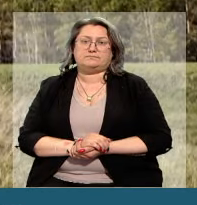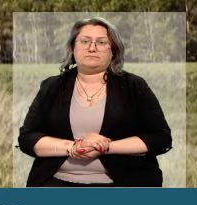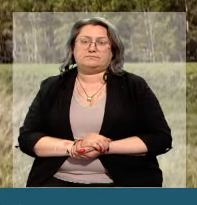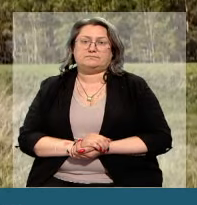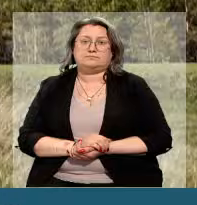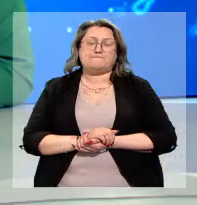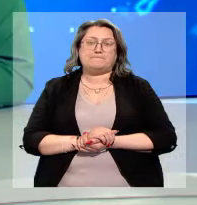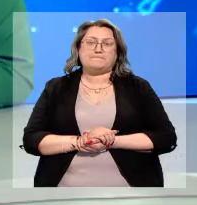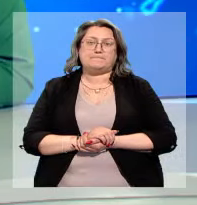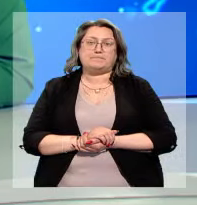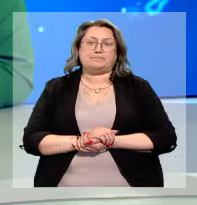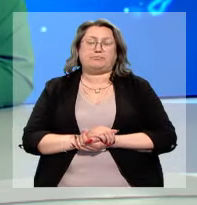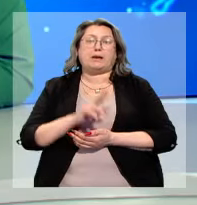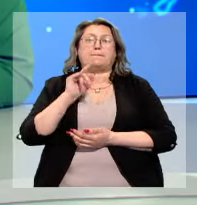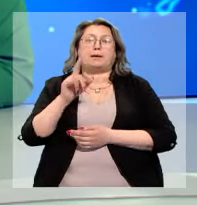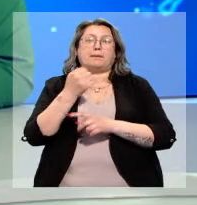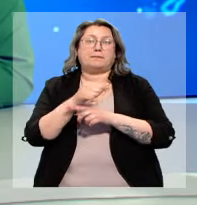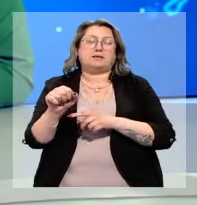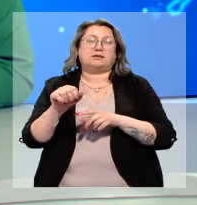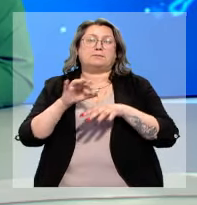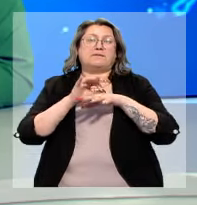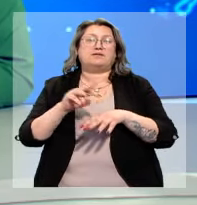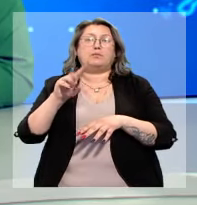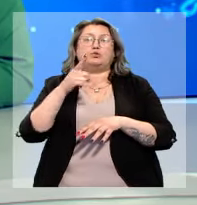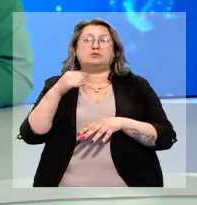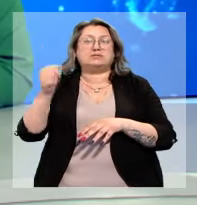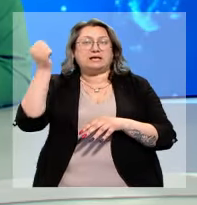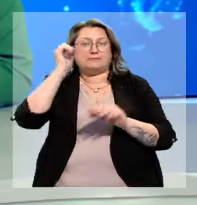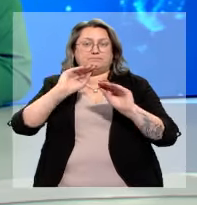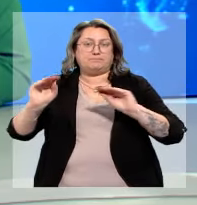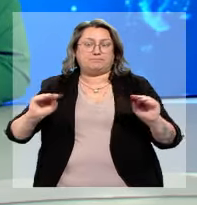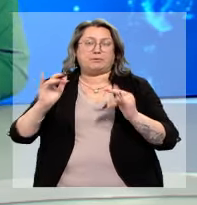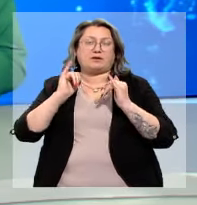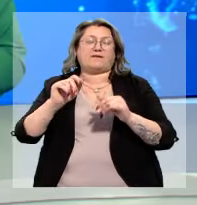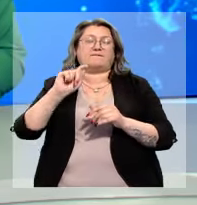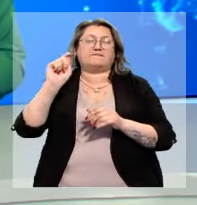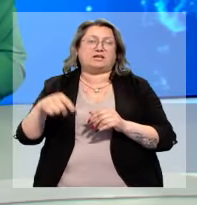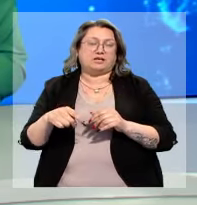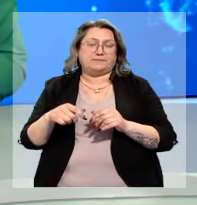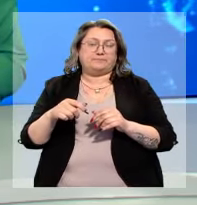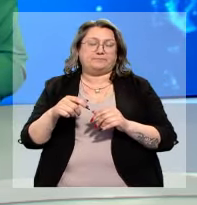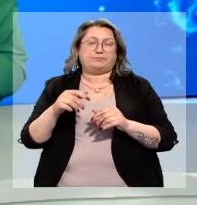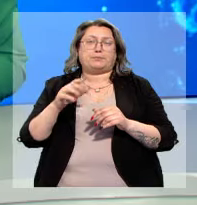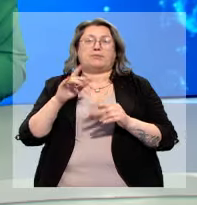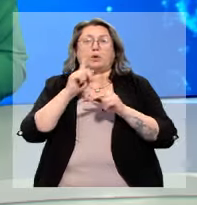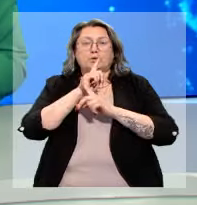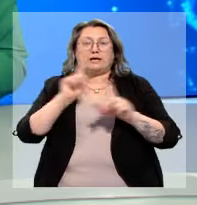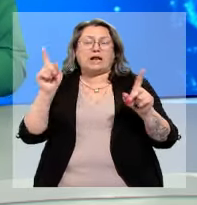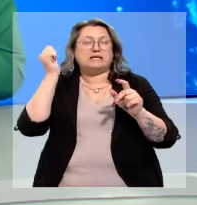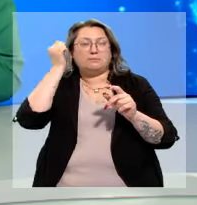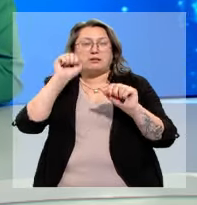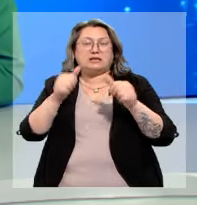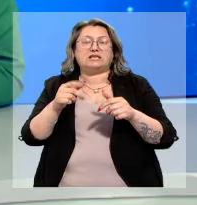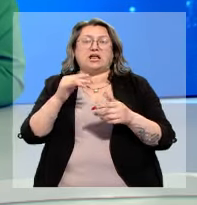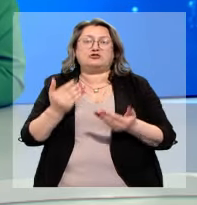Костанай. В Парке Победы развернули музейную экспозицию, посвященную Великой Отечественной войне. Уникальные экспонаты